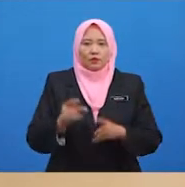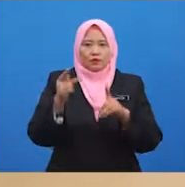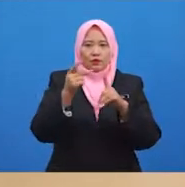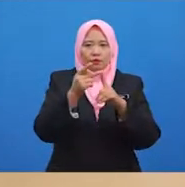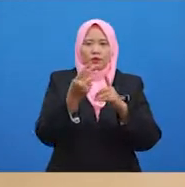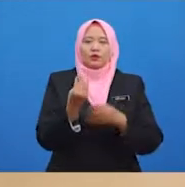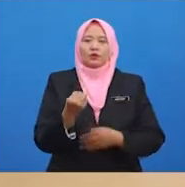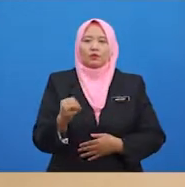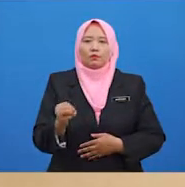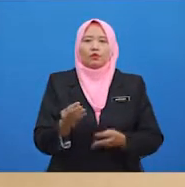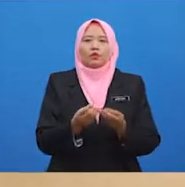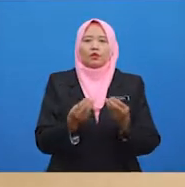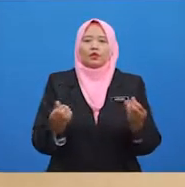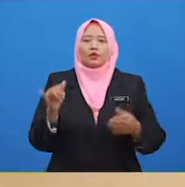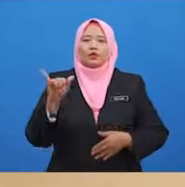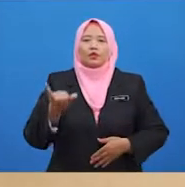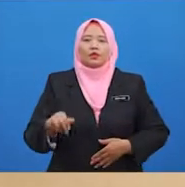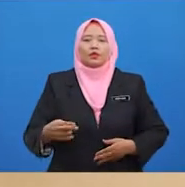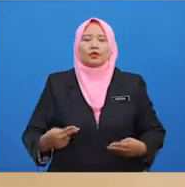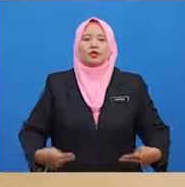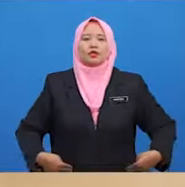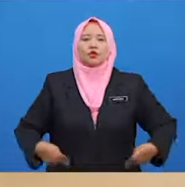kepadamu, tanah yang hidup,